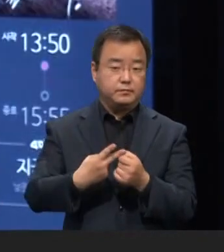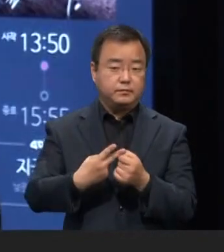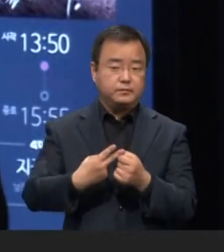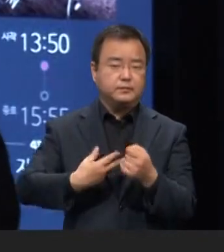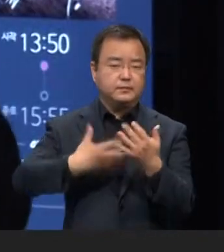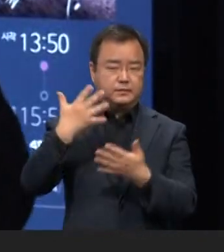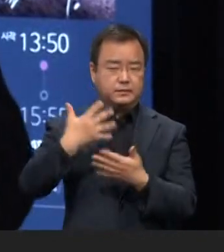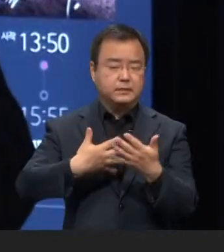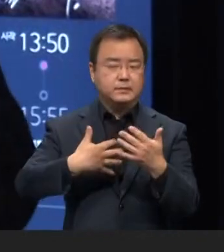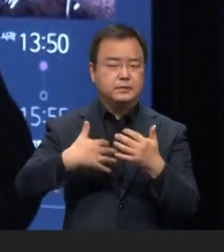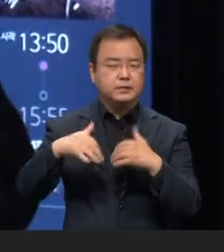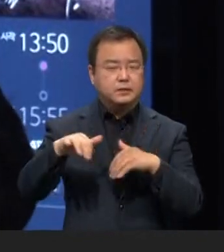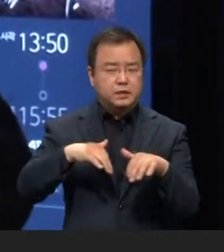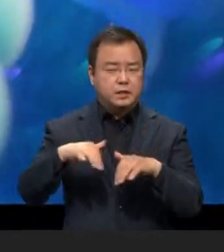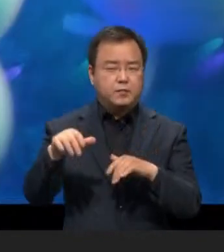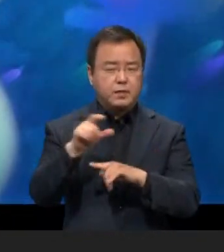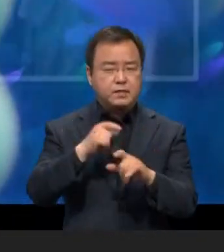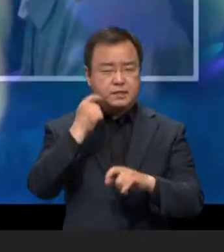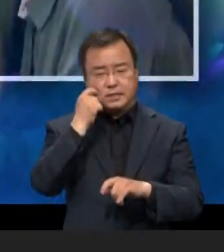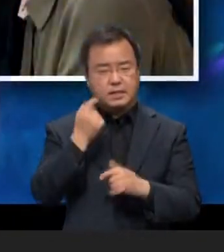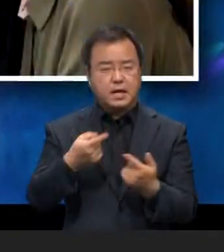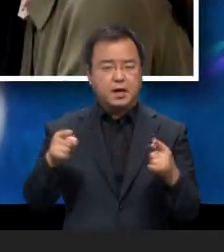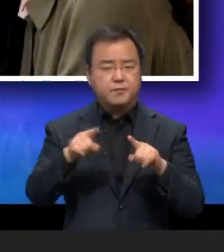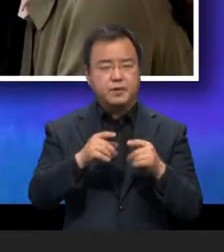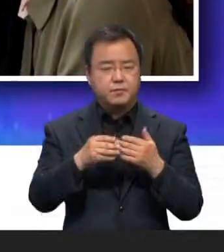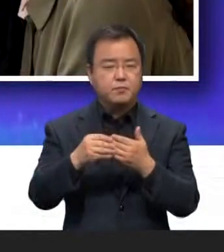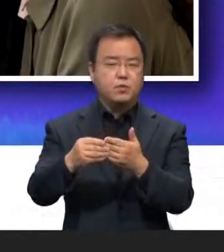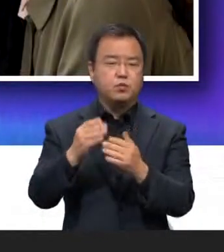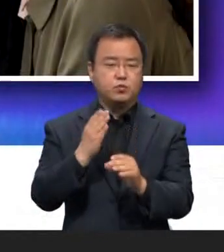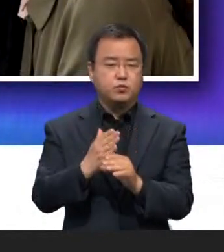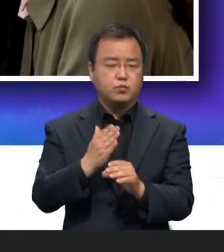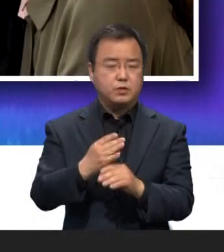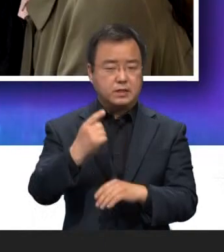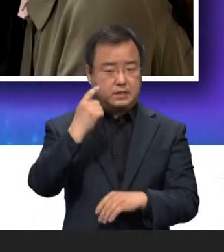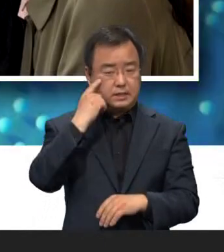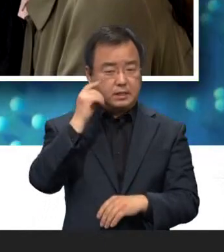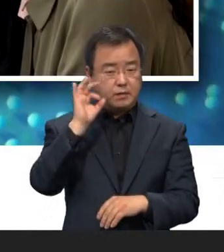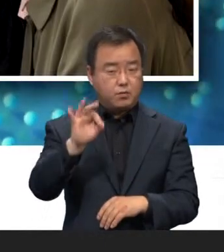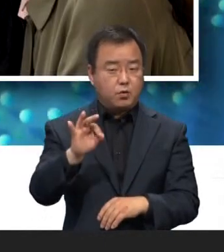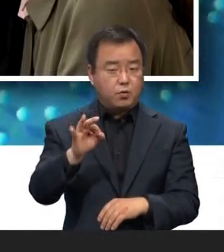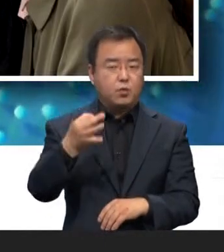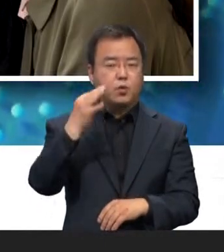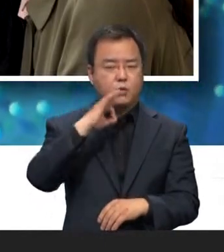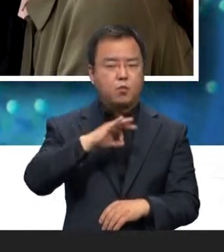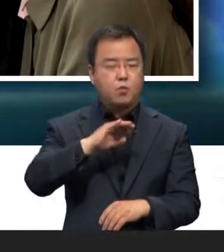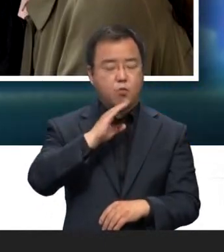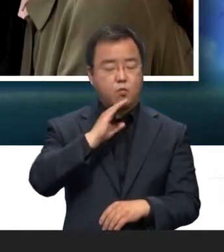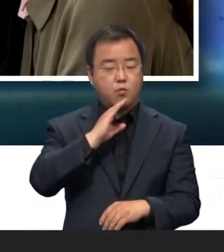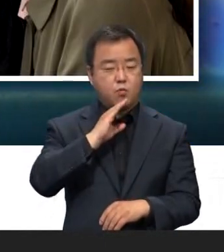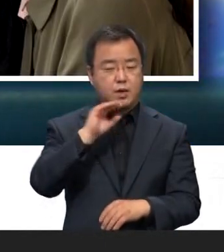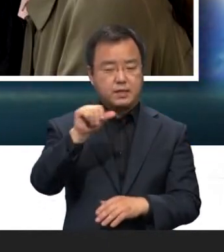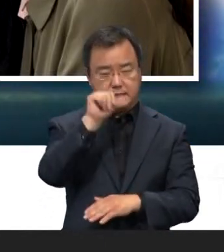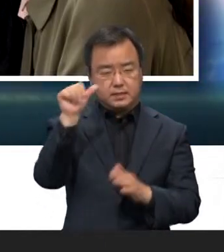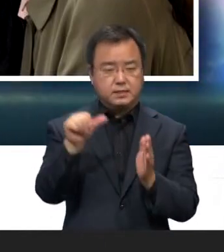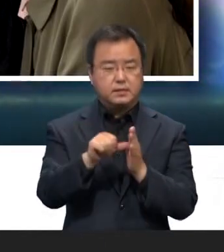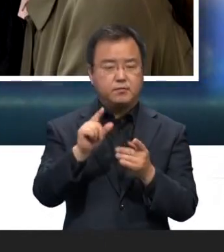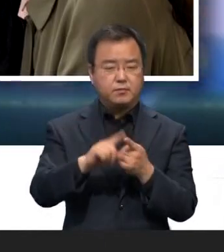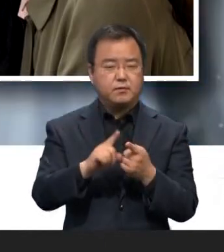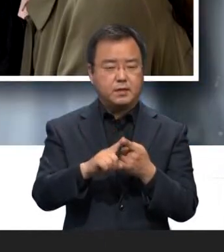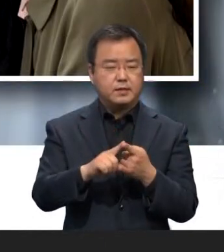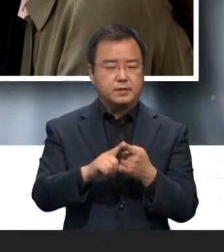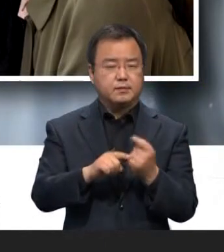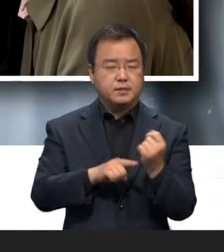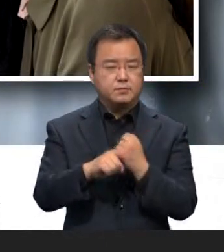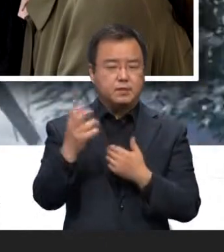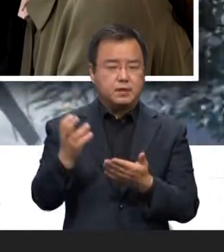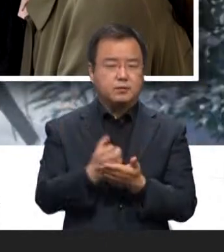흥행을 쌍끌이하는 모양새입니다. 시각적인 효과와 함께 인생에 대한 통찰을 담고 있다는 점에서 많이 사랑받고 있고요.